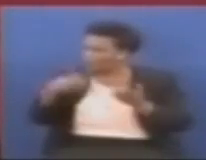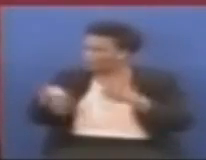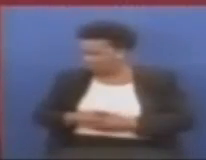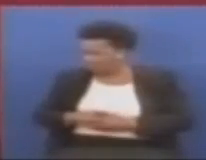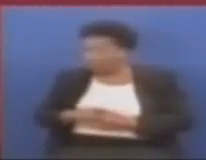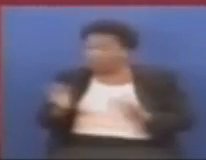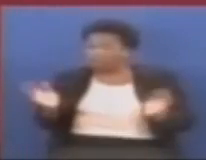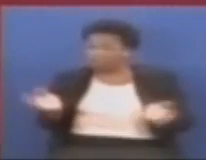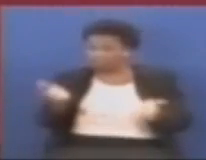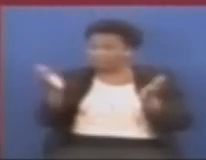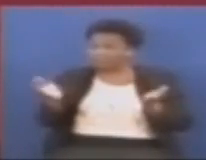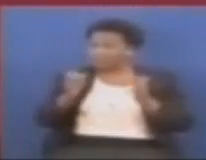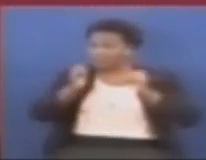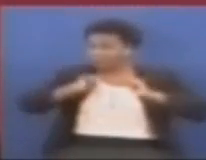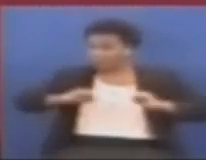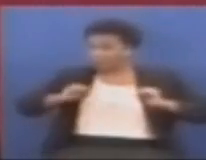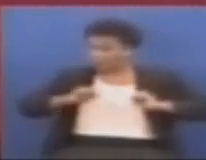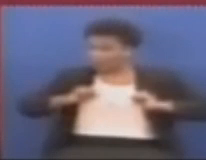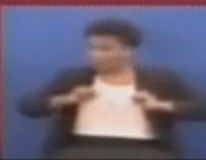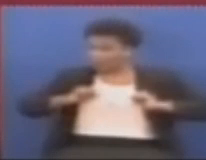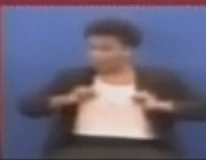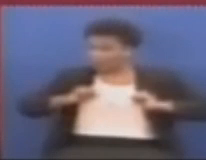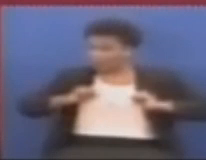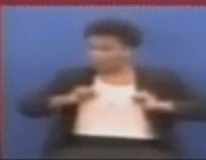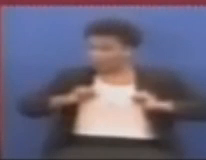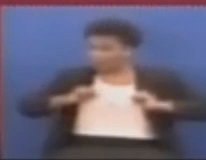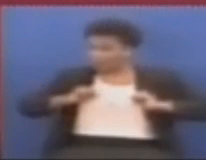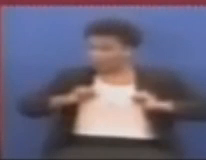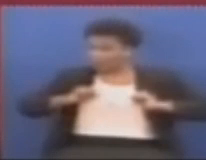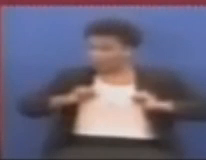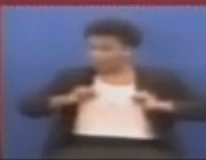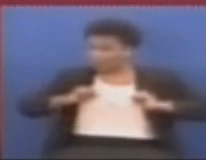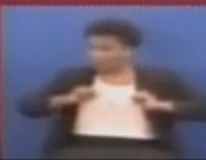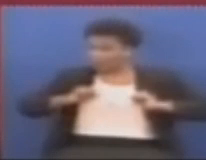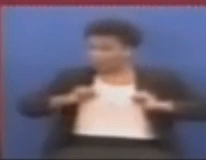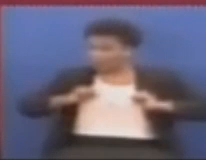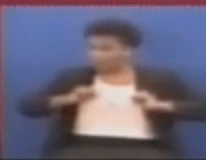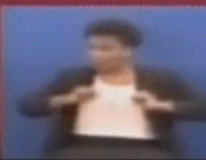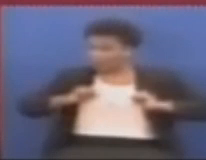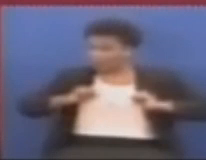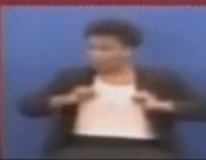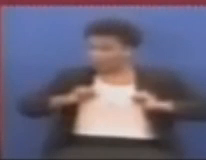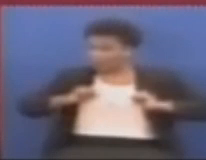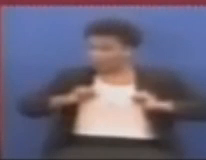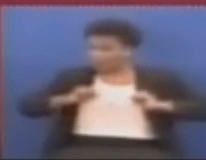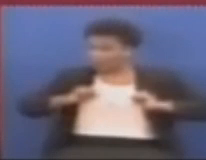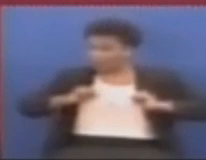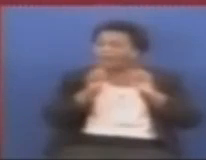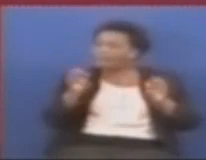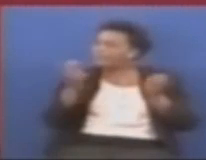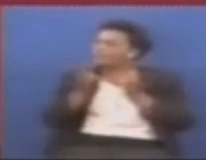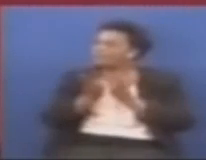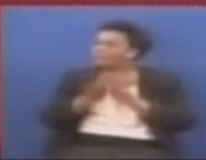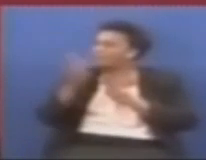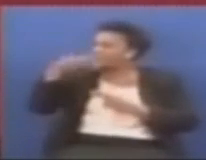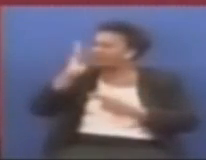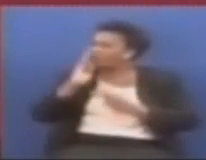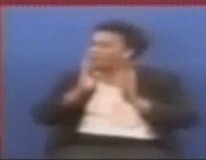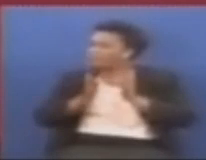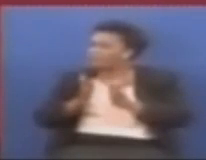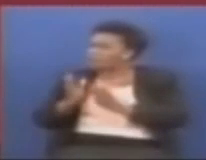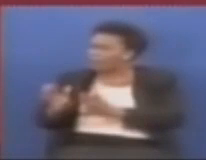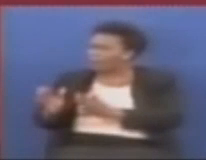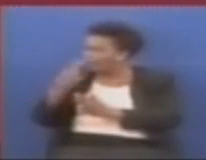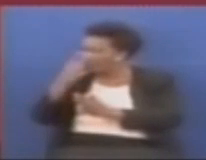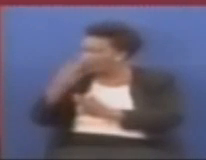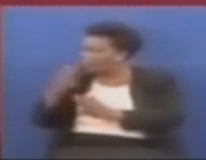kuhakikisha kwamba inatangaza vivutio mbalimbali vilivyopo katika nchi yetu katika maeneo yote, na maeneo